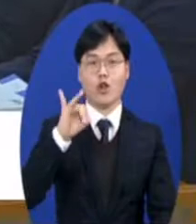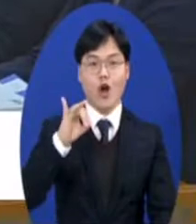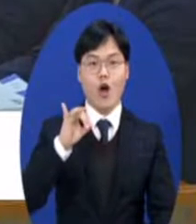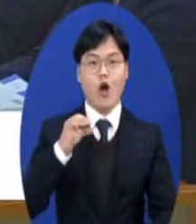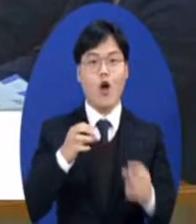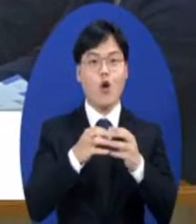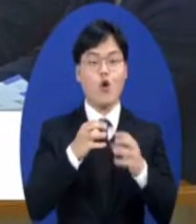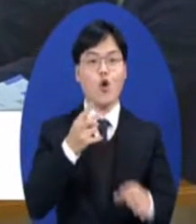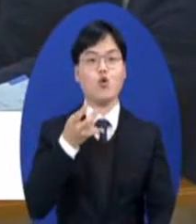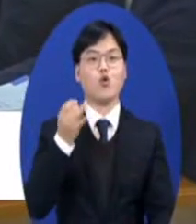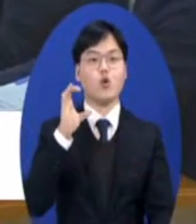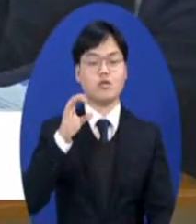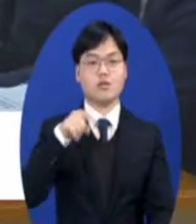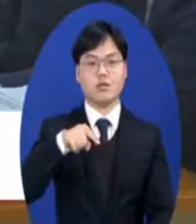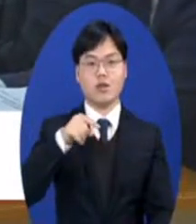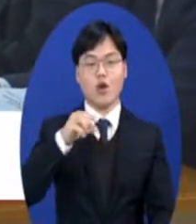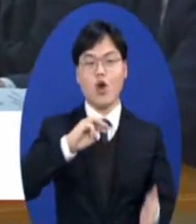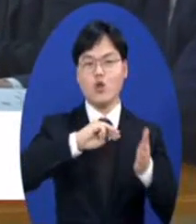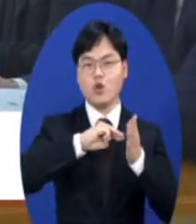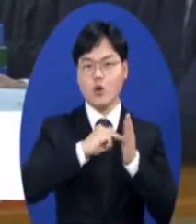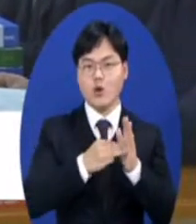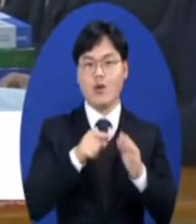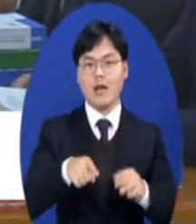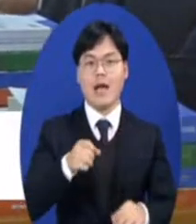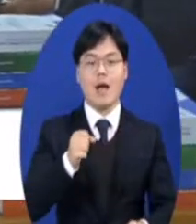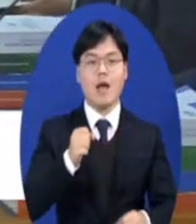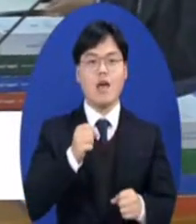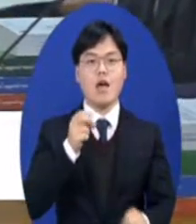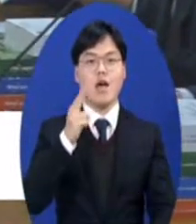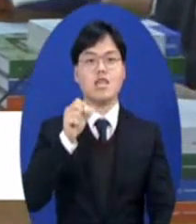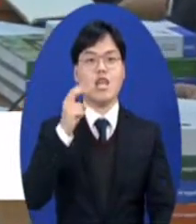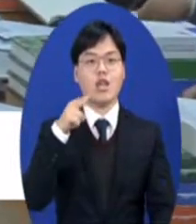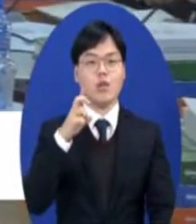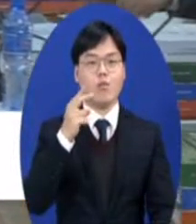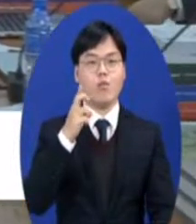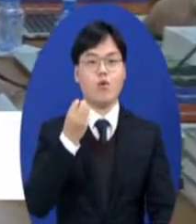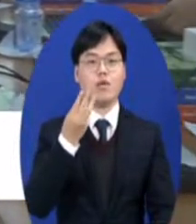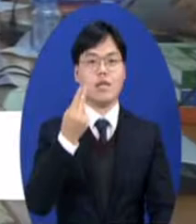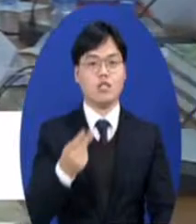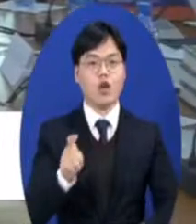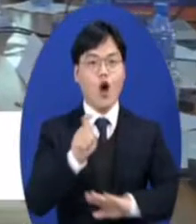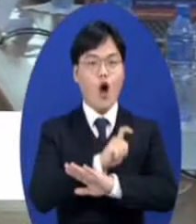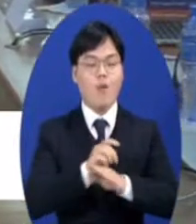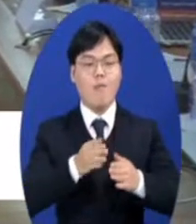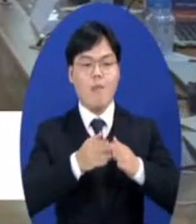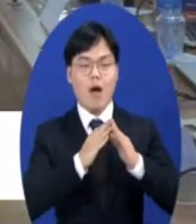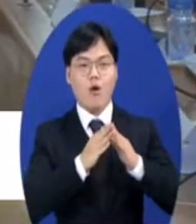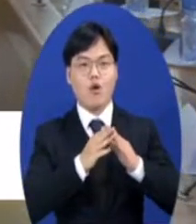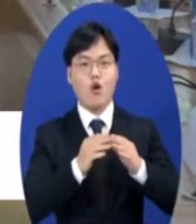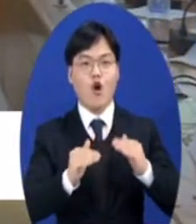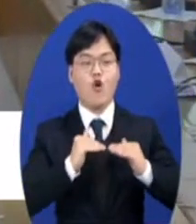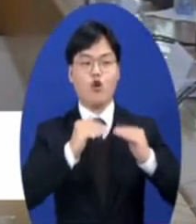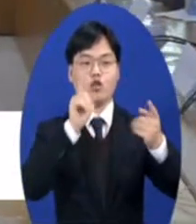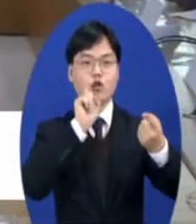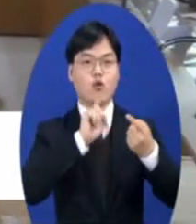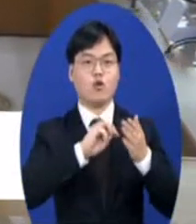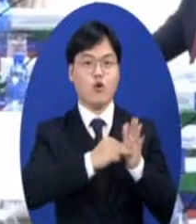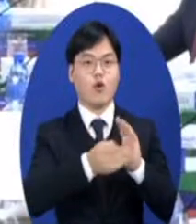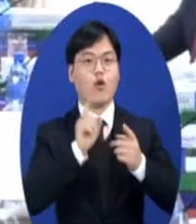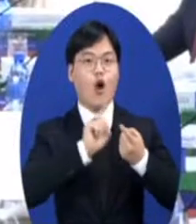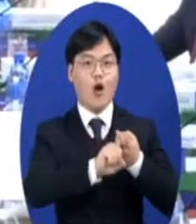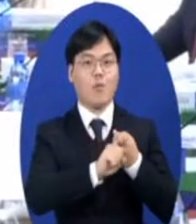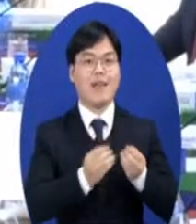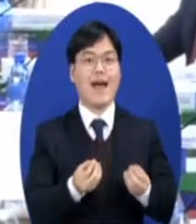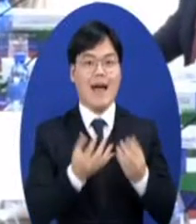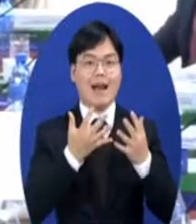Тавталгын нүүрсний ордын гадаргуугийн ерөнхий төлөвлөгөөг энэ ордод түшхэлсэн аж үйлдвэр дэд бүтэц хот байгуулалтын хөгжлийн төлөвлөгөөтэй уялдуулан гаргах юм байна. Мөн тавталгын